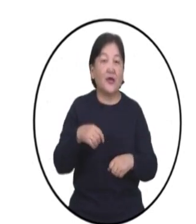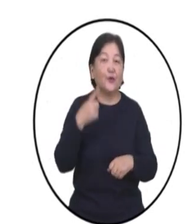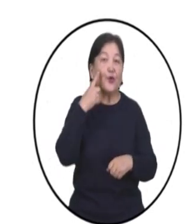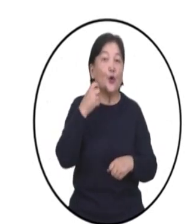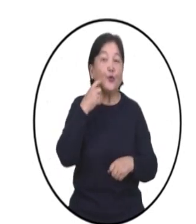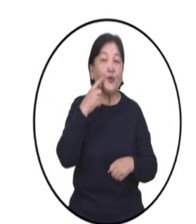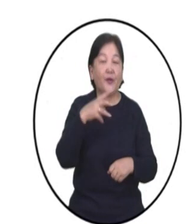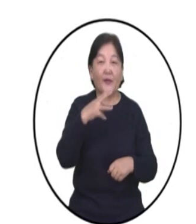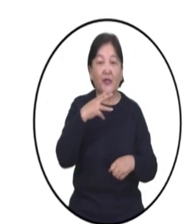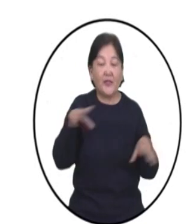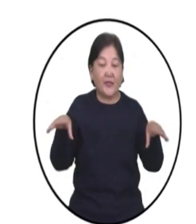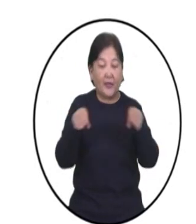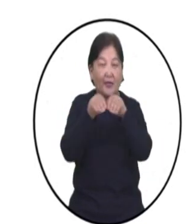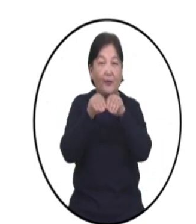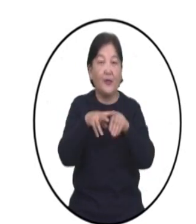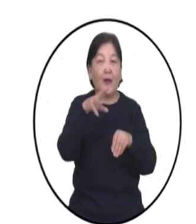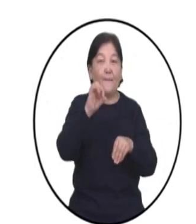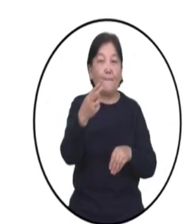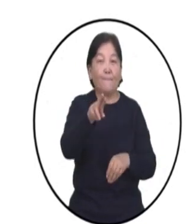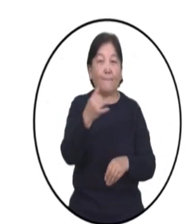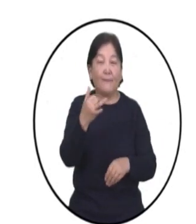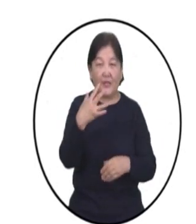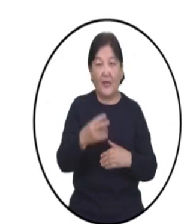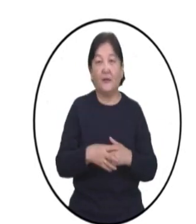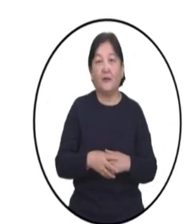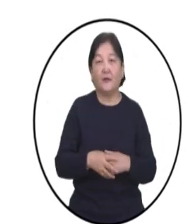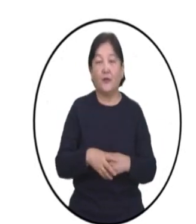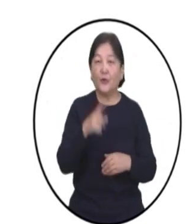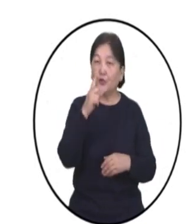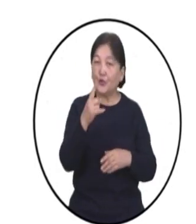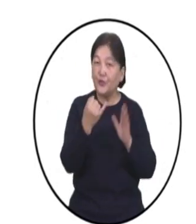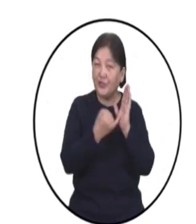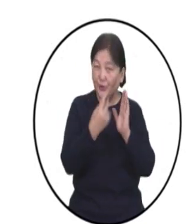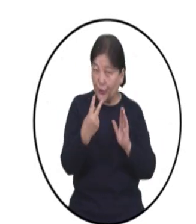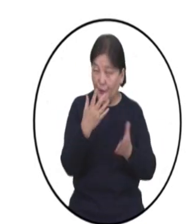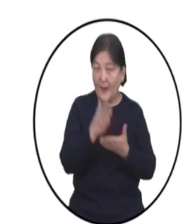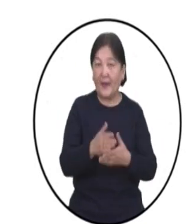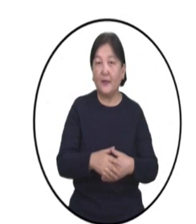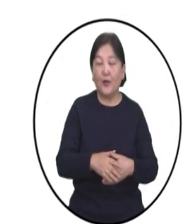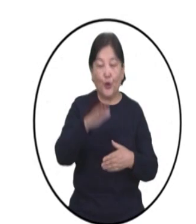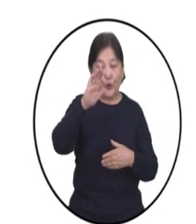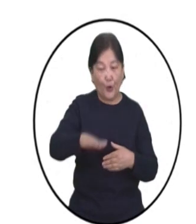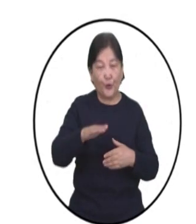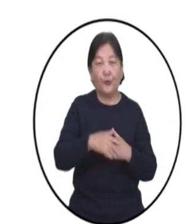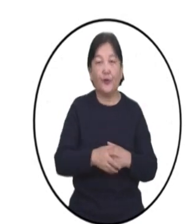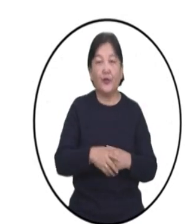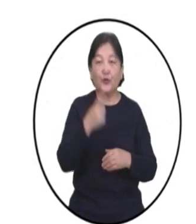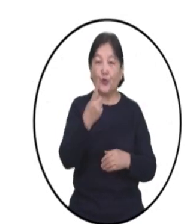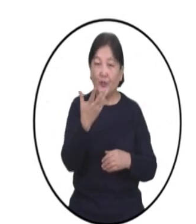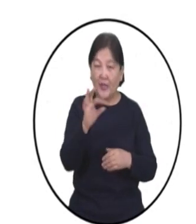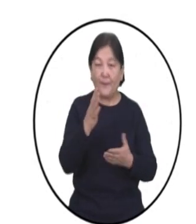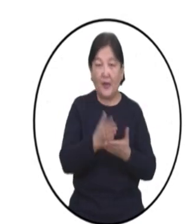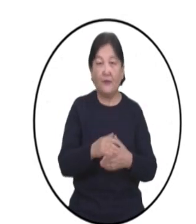үүнтэй адилаар олвол медиан нь бол 162 гарах нь байна. Дод кавертэл нь бол 150 байх